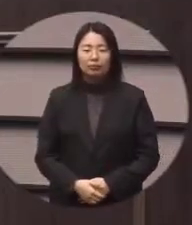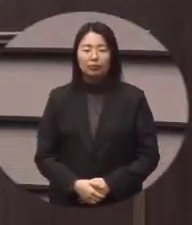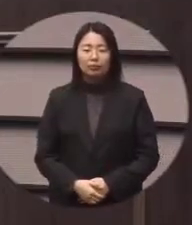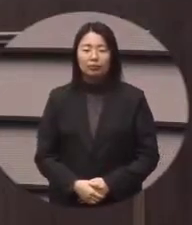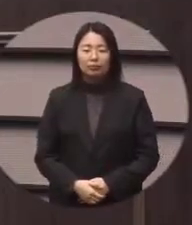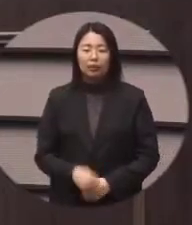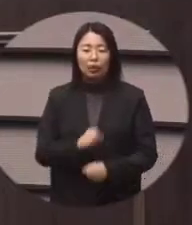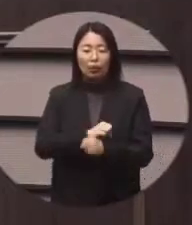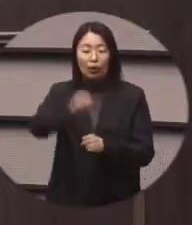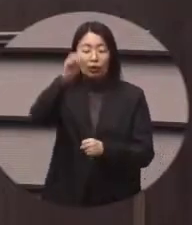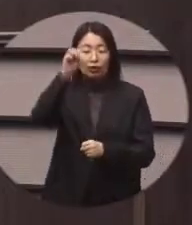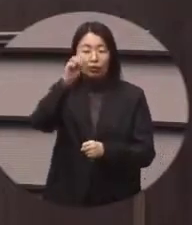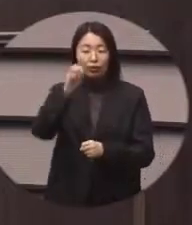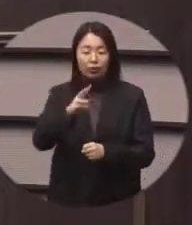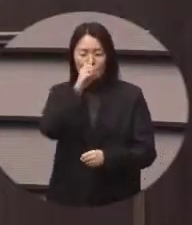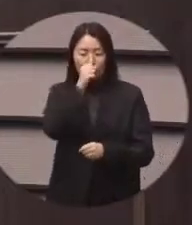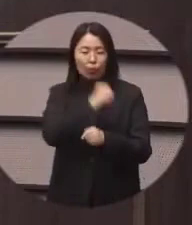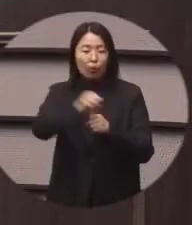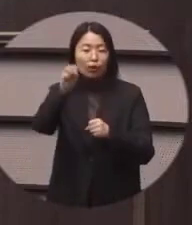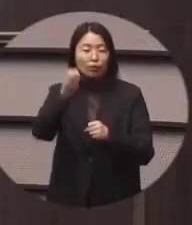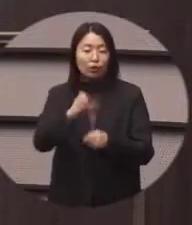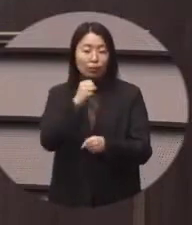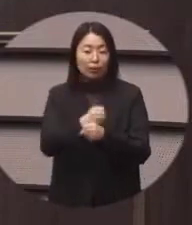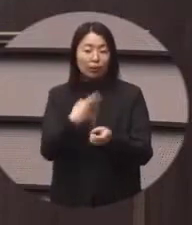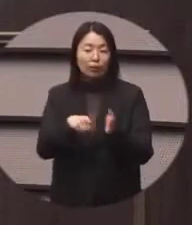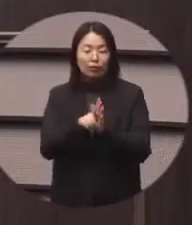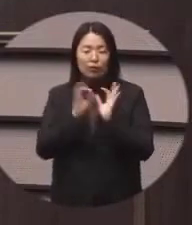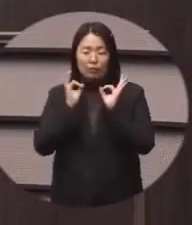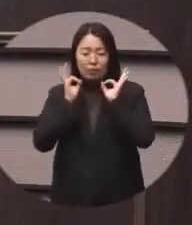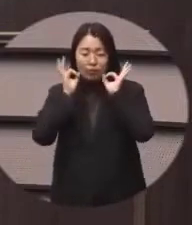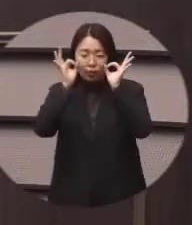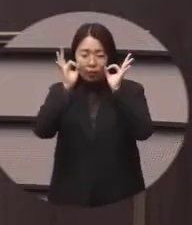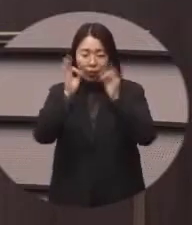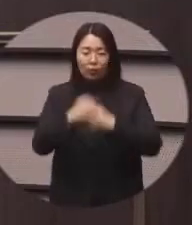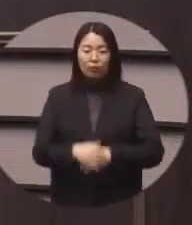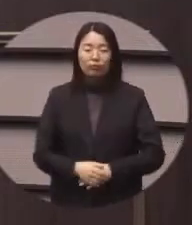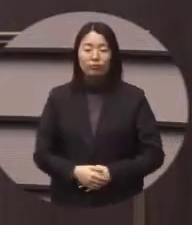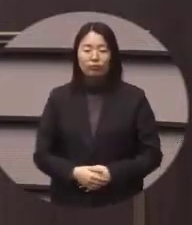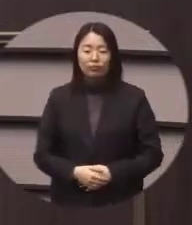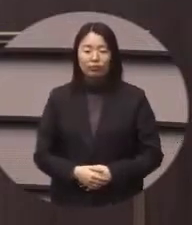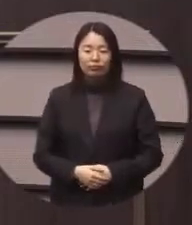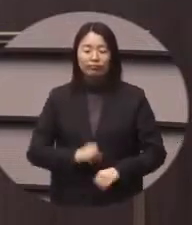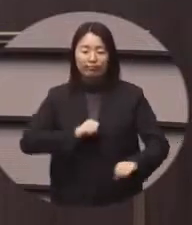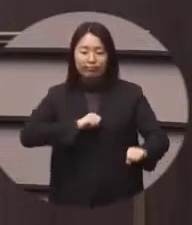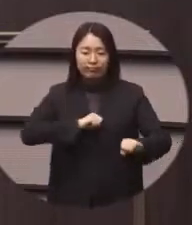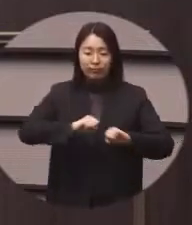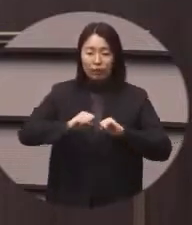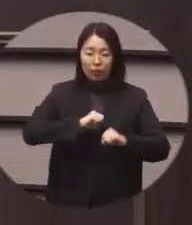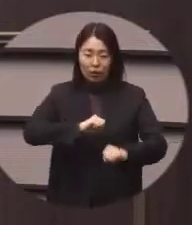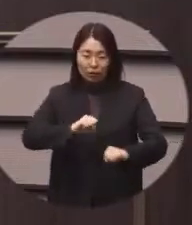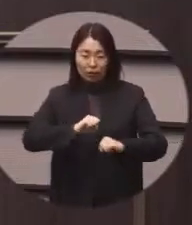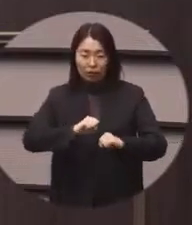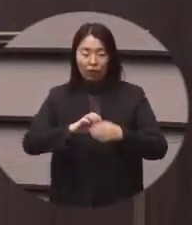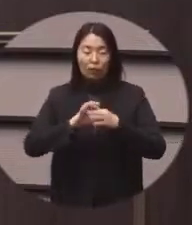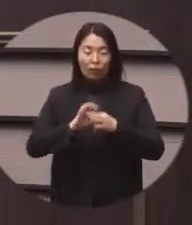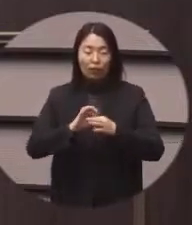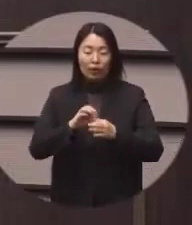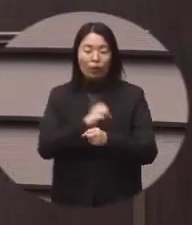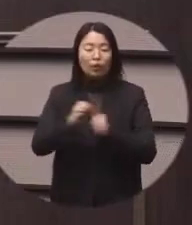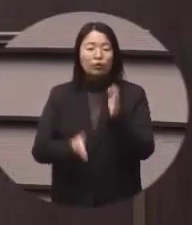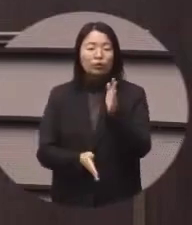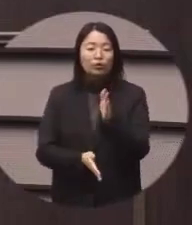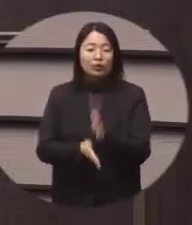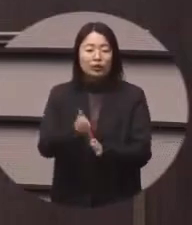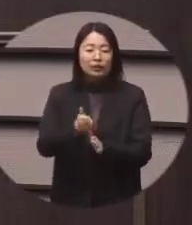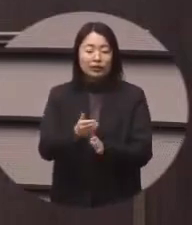더 나은 광주를 만들겠다는 목표에 집중하고 과감히 실천한다면 광주시는 수도권 중심 도시로 비상할 수 있을